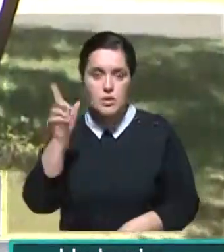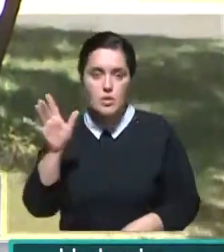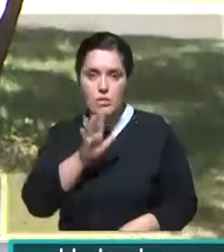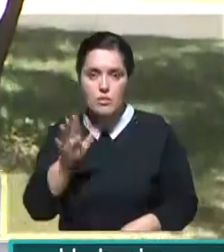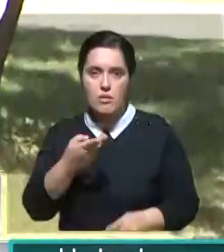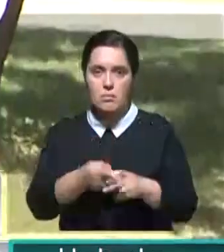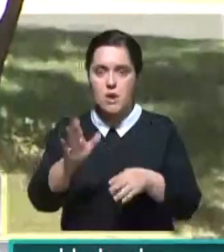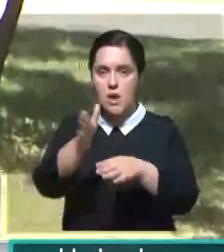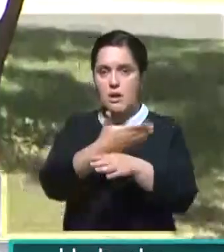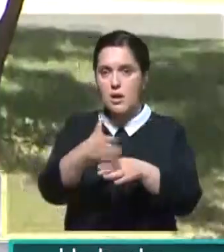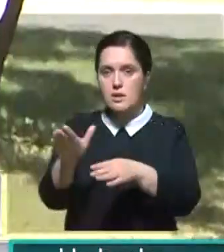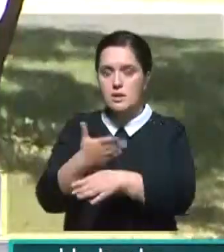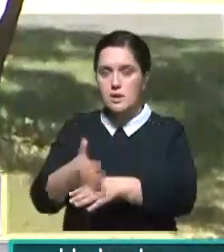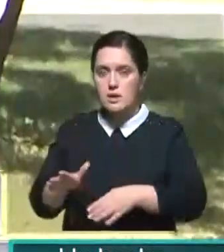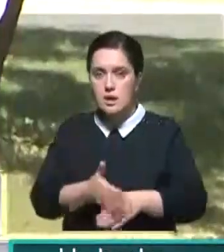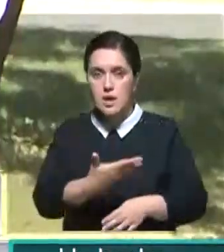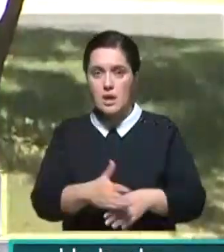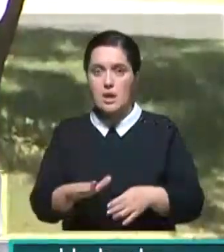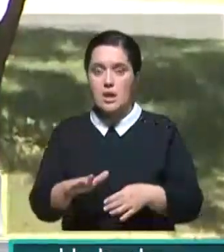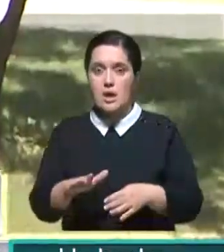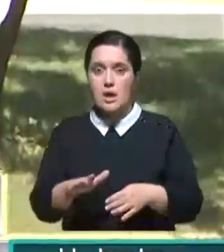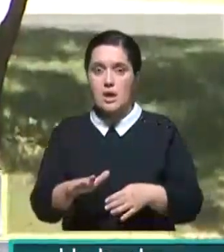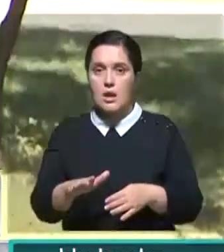очень раздроблено. На наш взгляд,